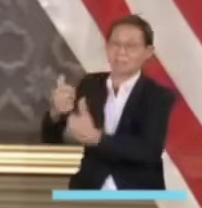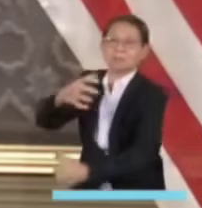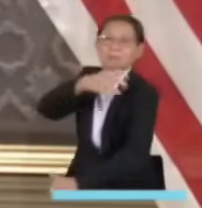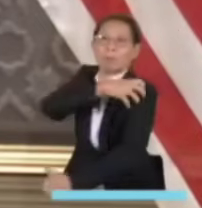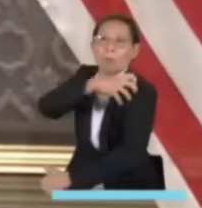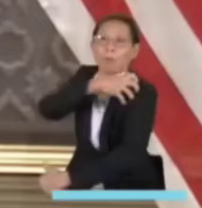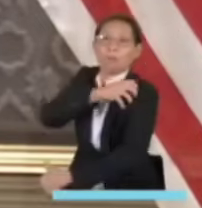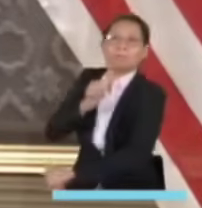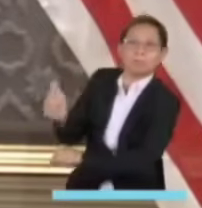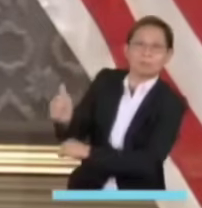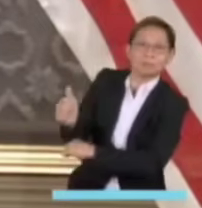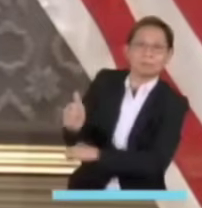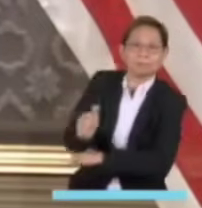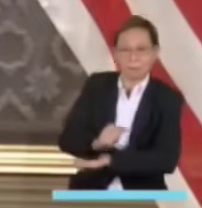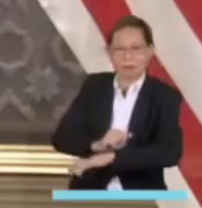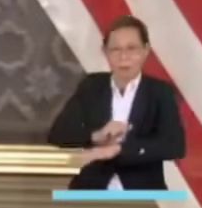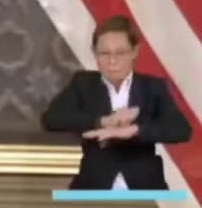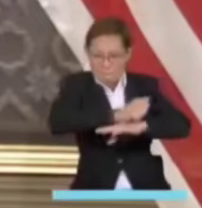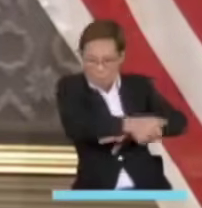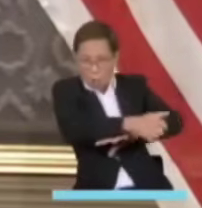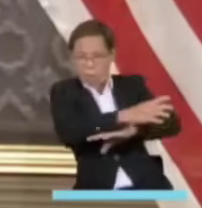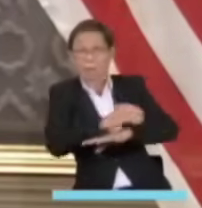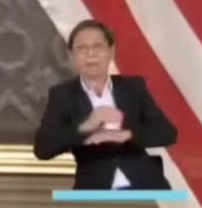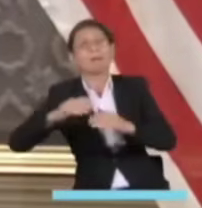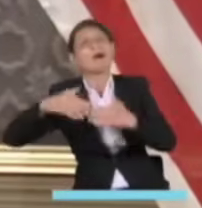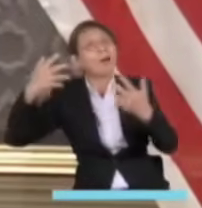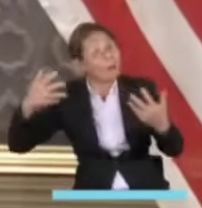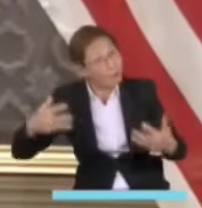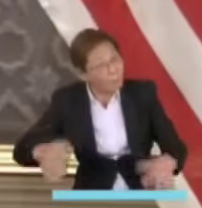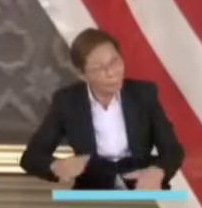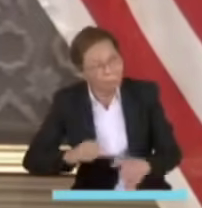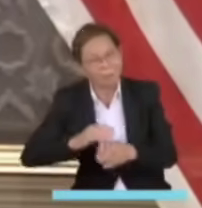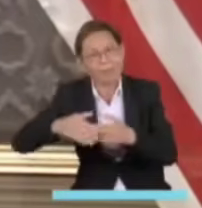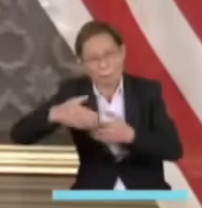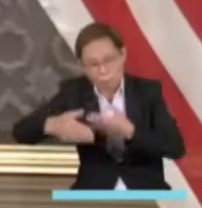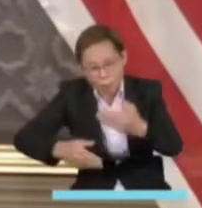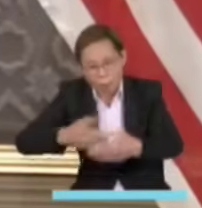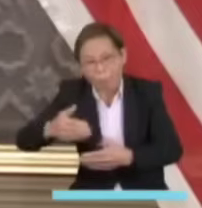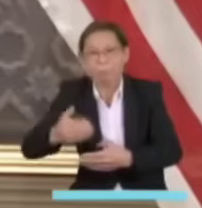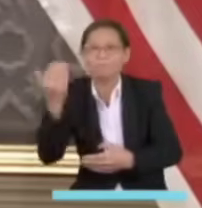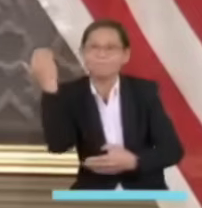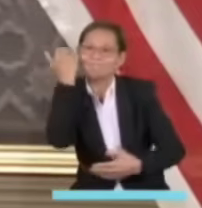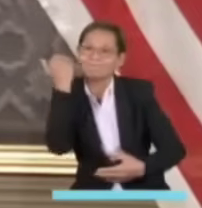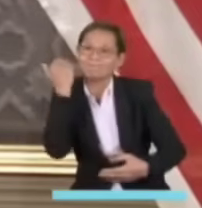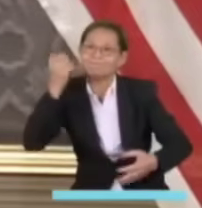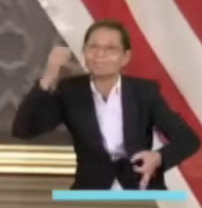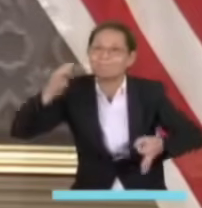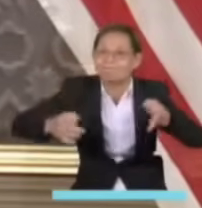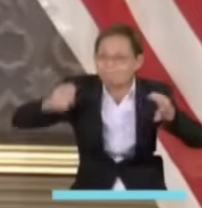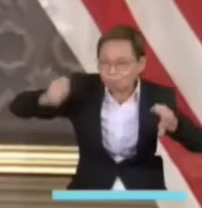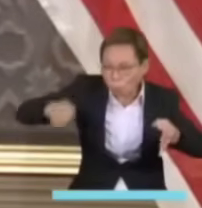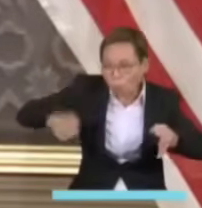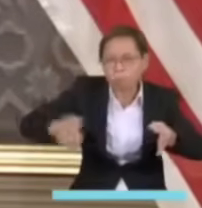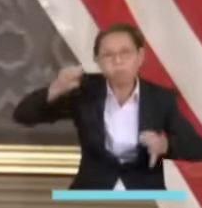penguatkuasa, pendakwaan dan akhirnya badan kehakiman.